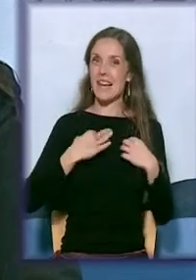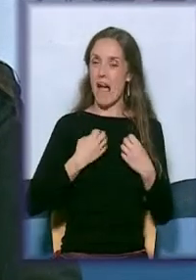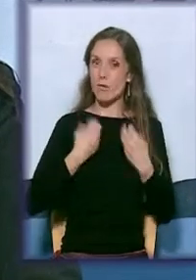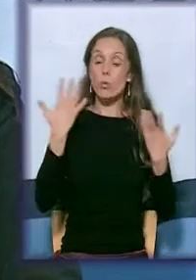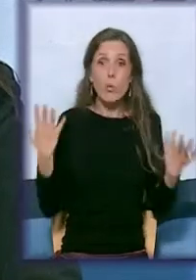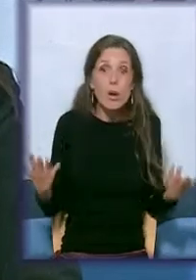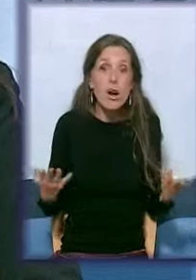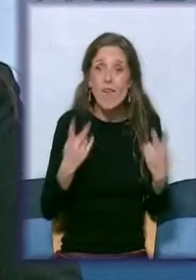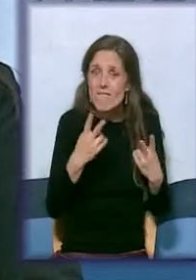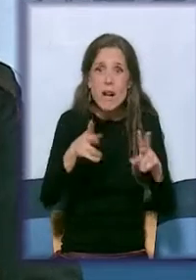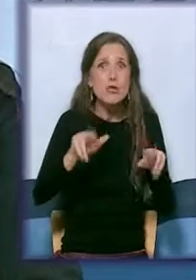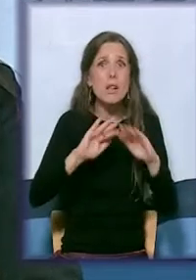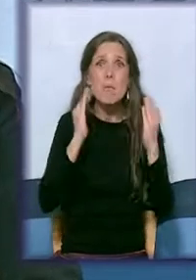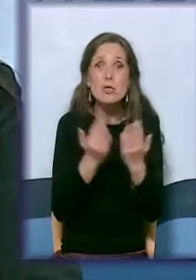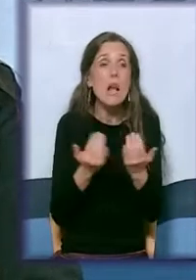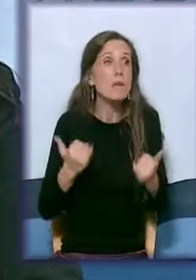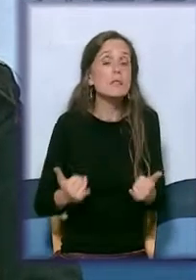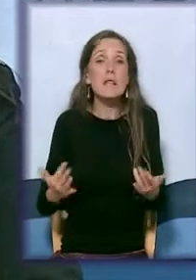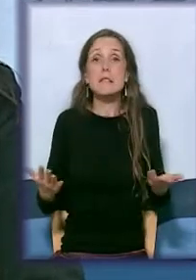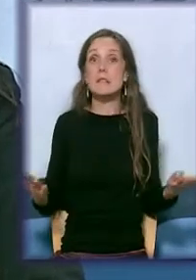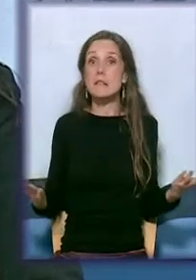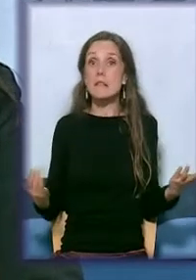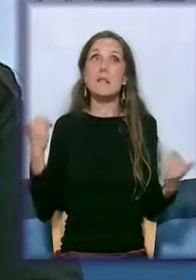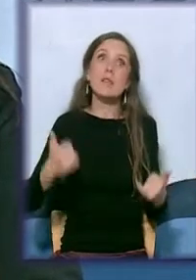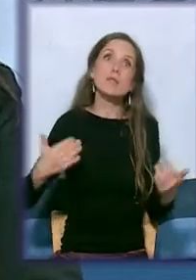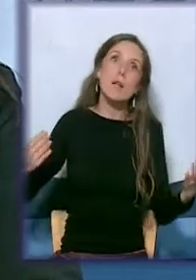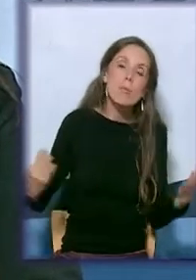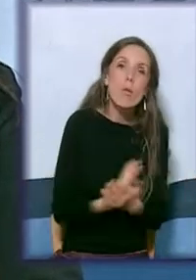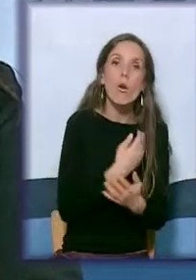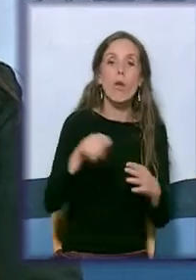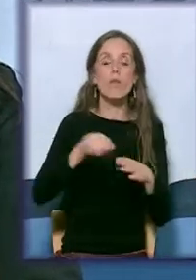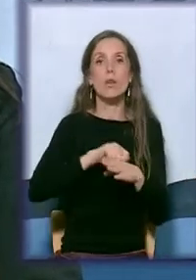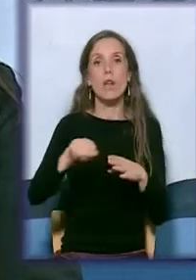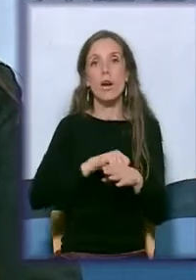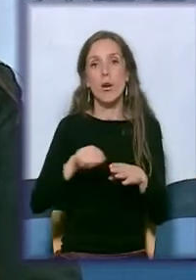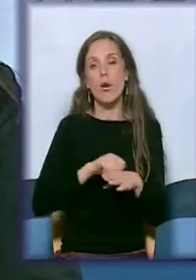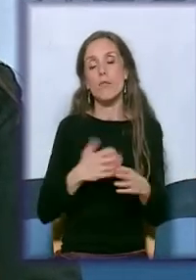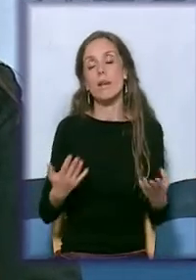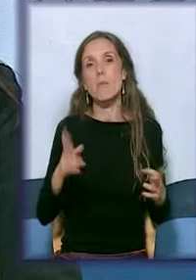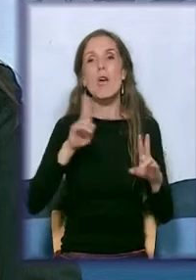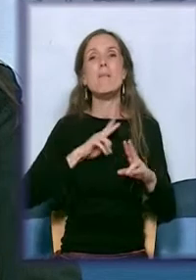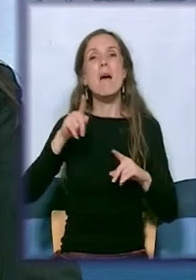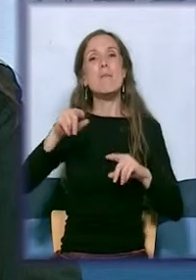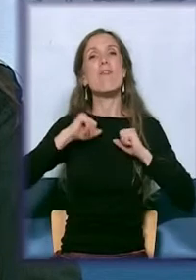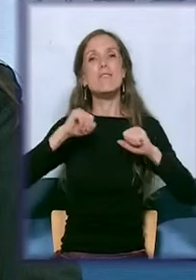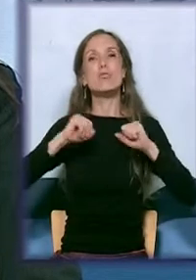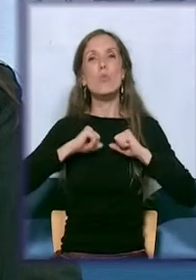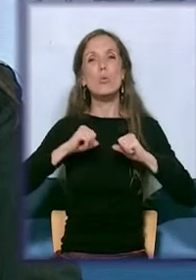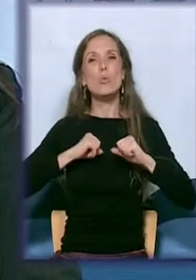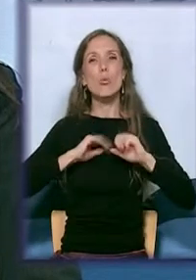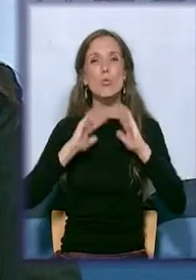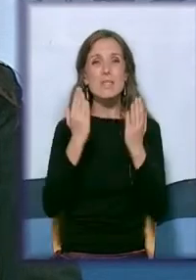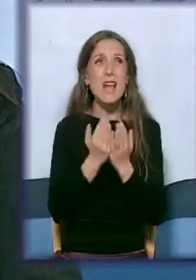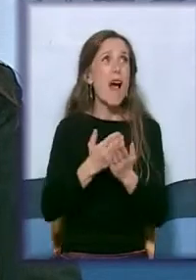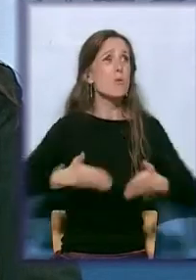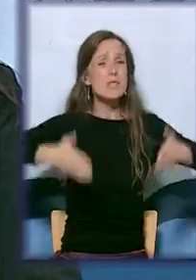smo u fazi sad opet ponovnog renoviranja. Imamo tu fizikulturnu salu, zidove, to mora sve da se